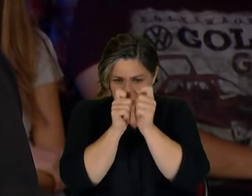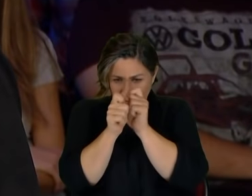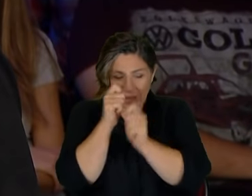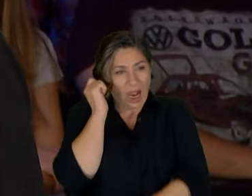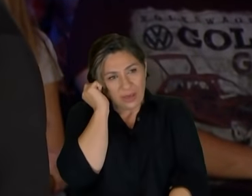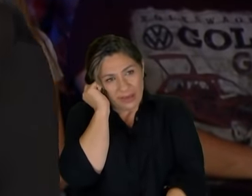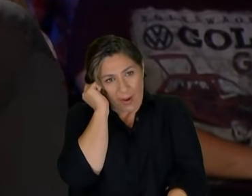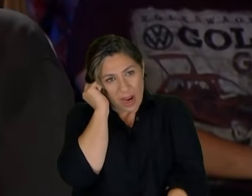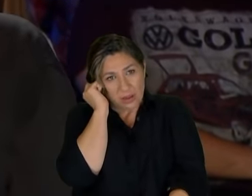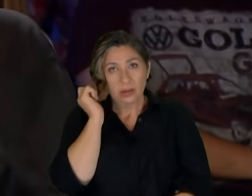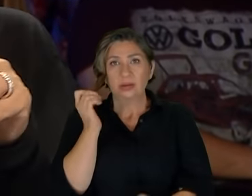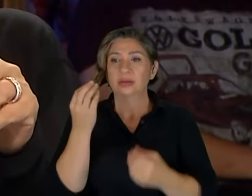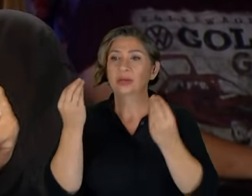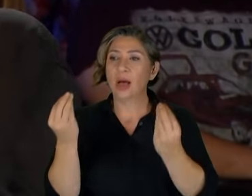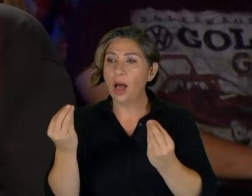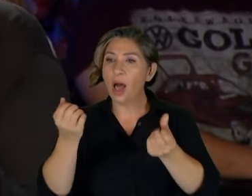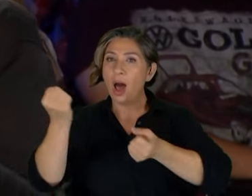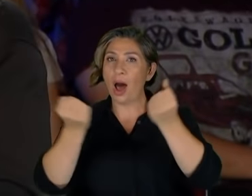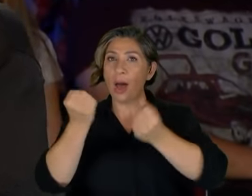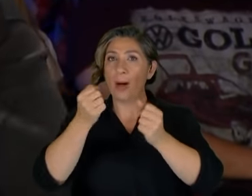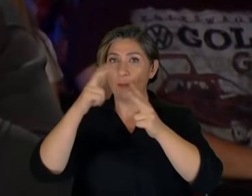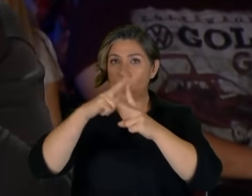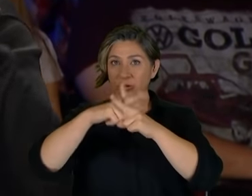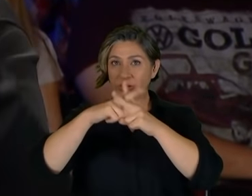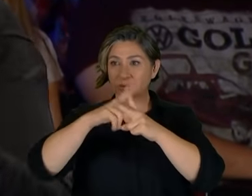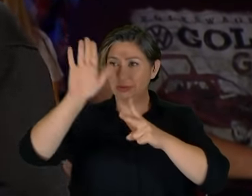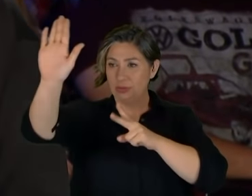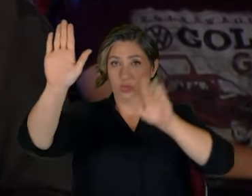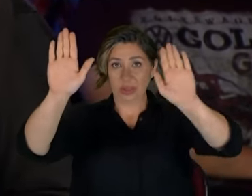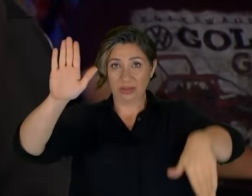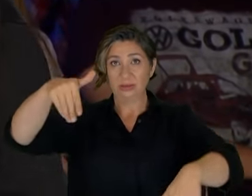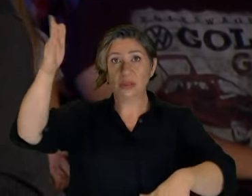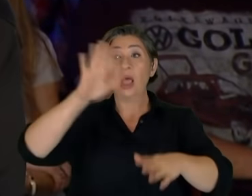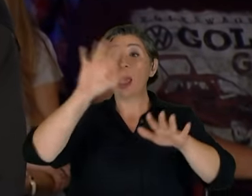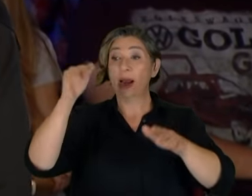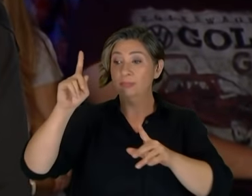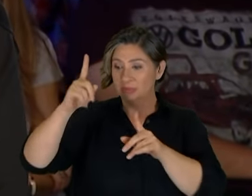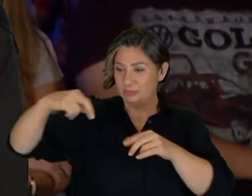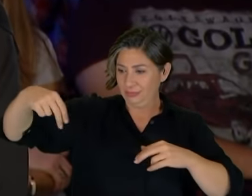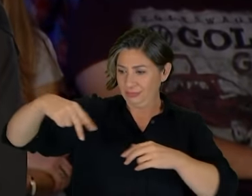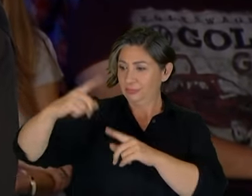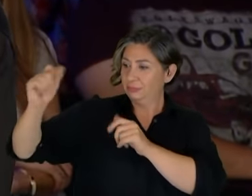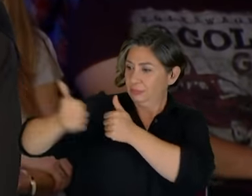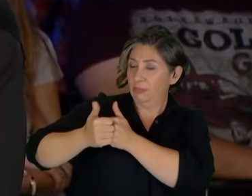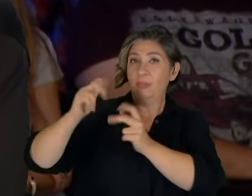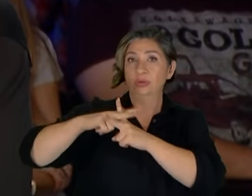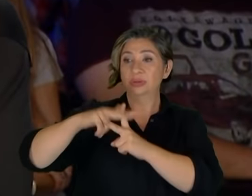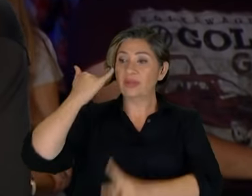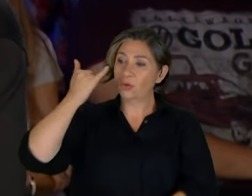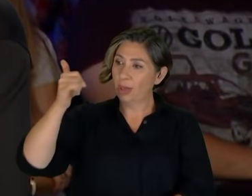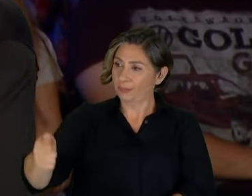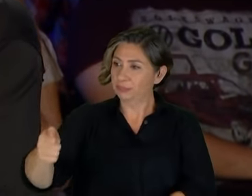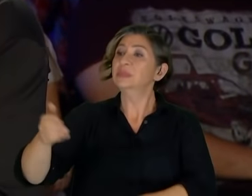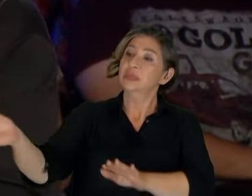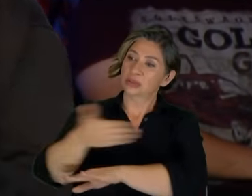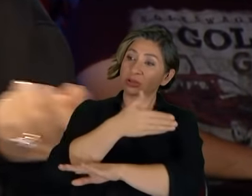telefonla konuşuyor. Ben diyorum ki arabalara bir polis, hani geç dur. Her yayanın başına da bir polis koyacaksın. Kapat, dur,